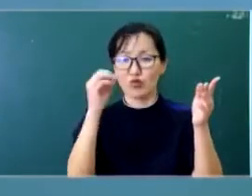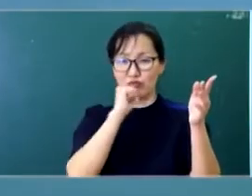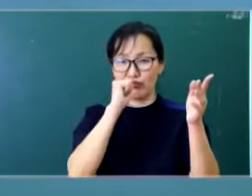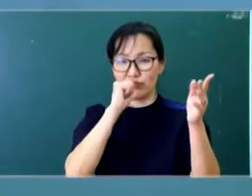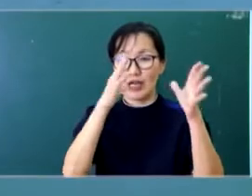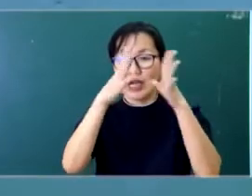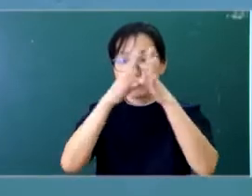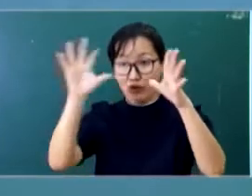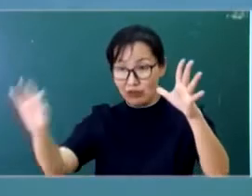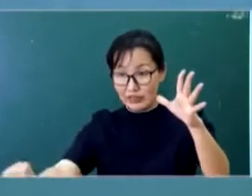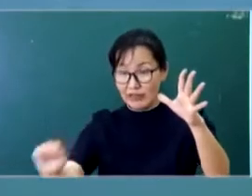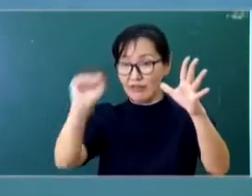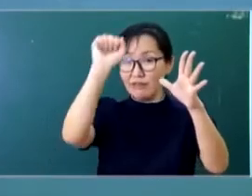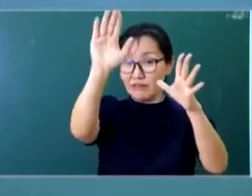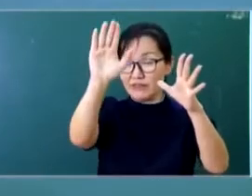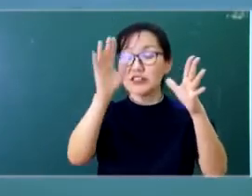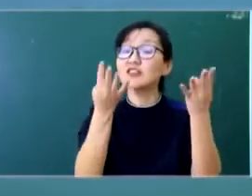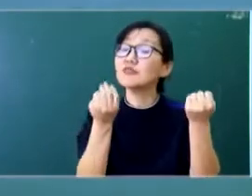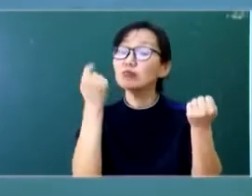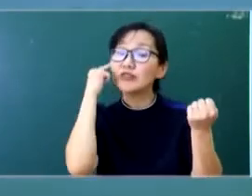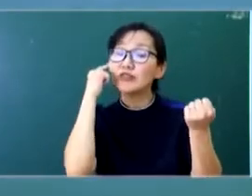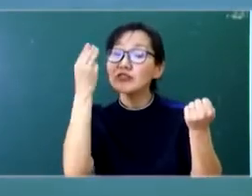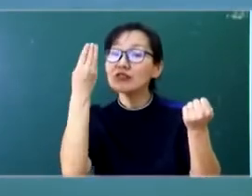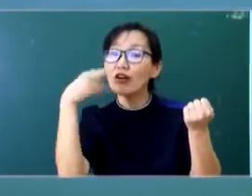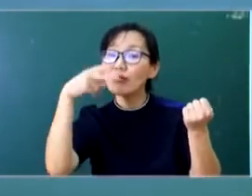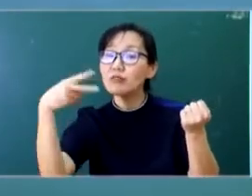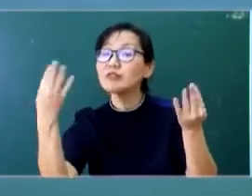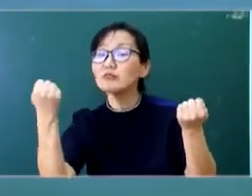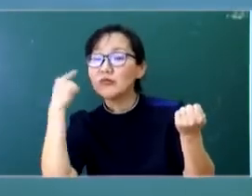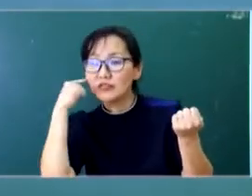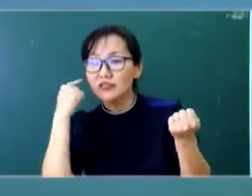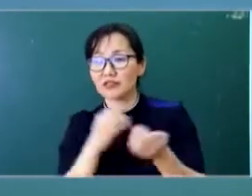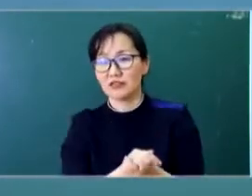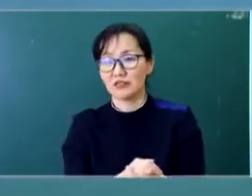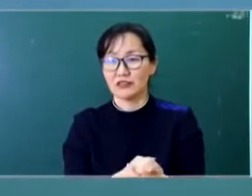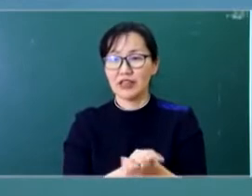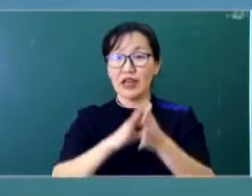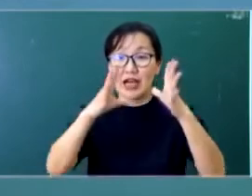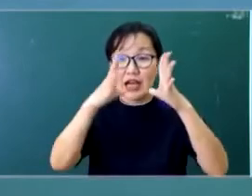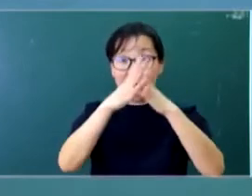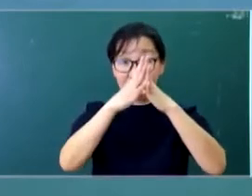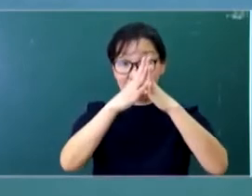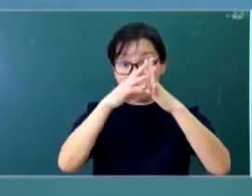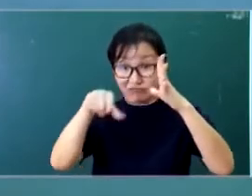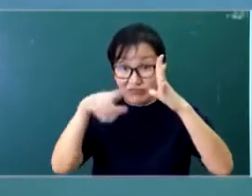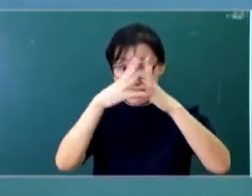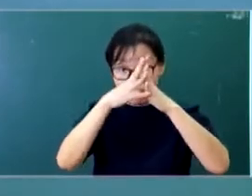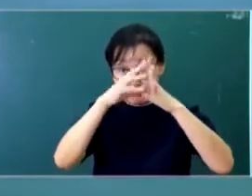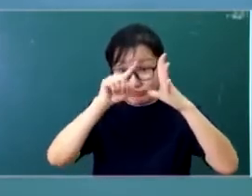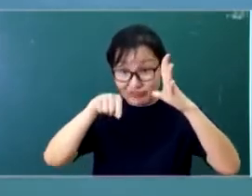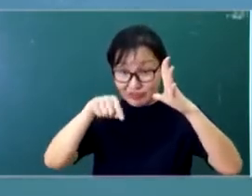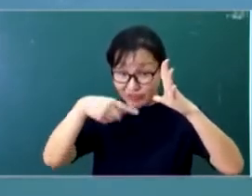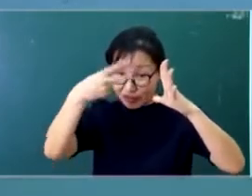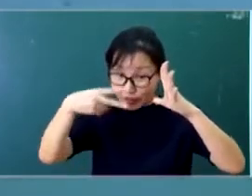маань 8 байна. За, ийм учраас 8 маань 5-аас их учраас арвтын орн дээр